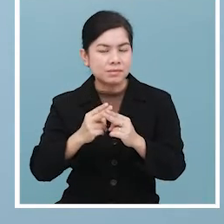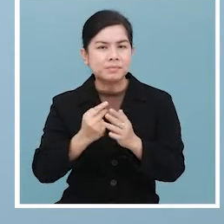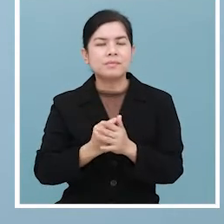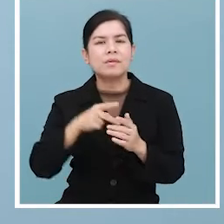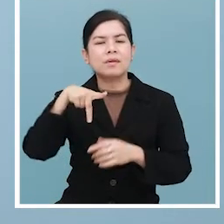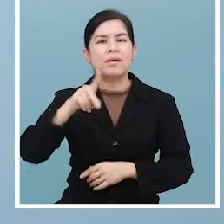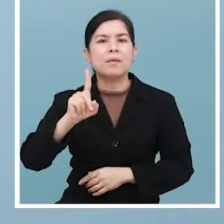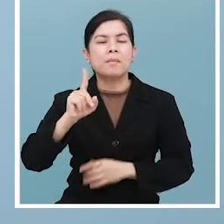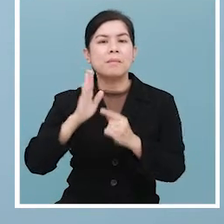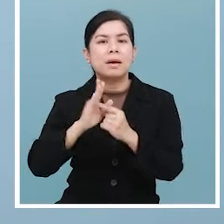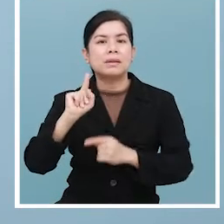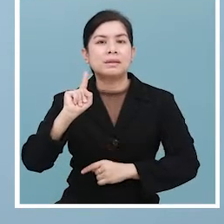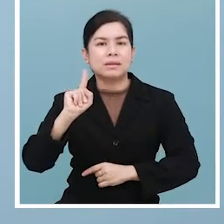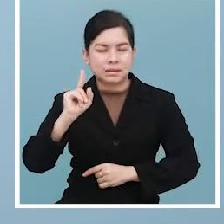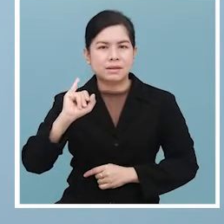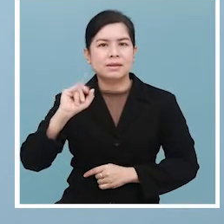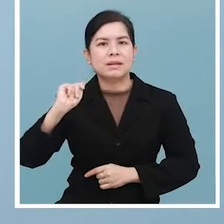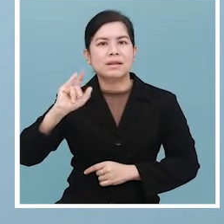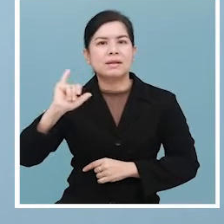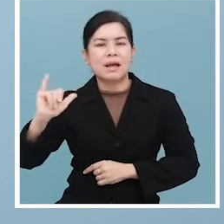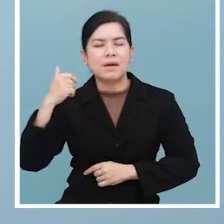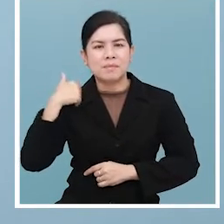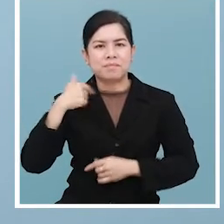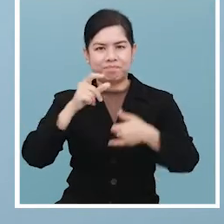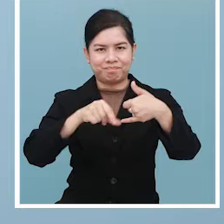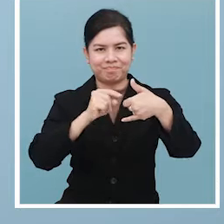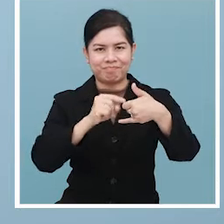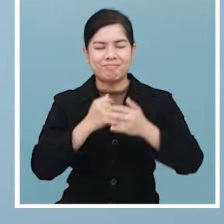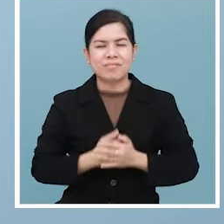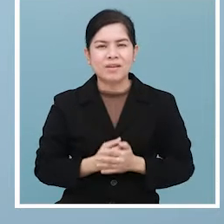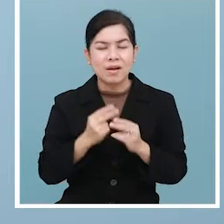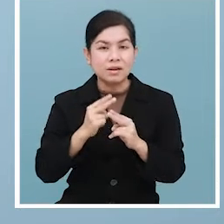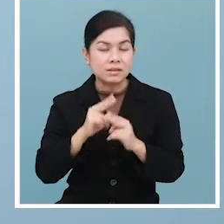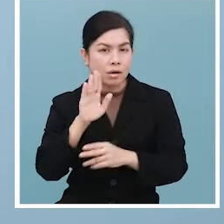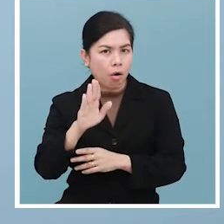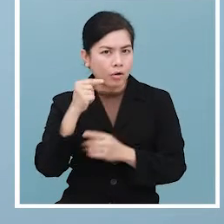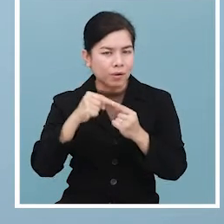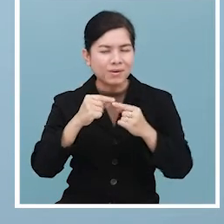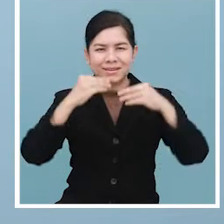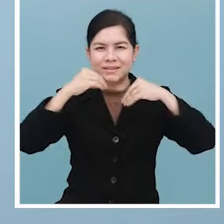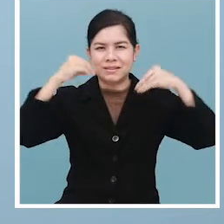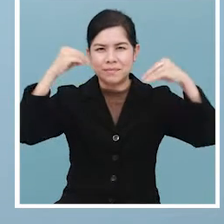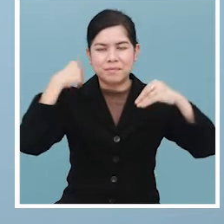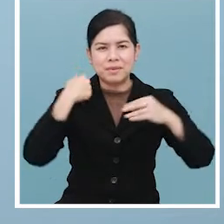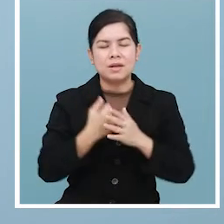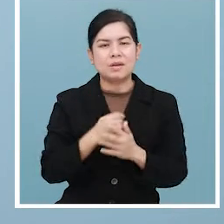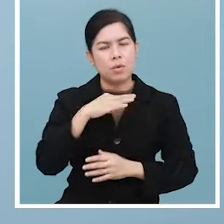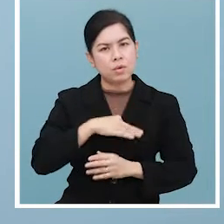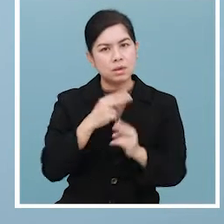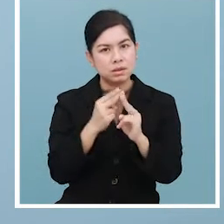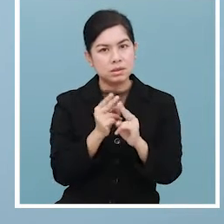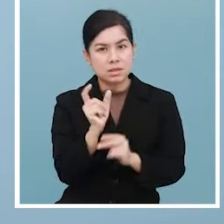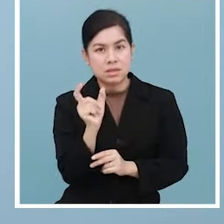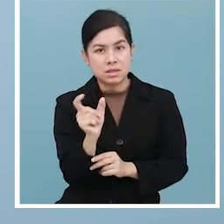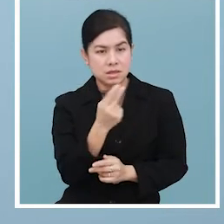ดีดีดีค่ะแพ้ฟังชื่อก็ยิ้มแล้วแต่เชื่อไหมคะว่าเราฟังชื่อของพี่ผัดไทยแล้วรู้สึกว่าดีดีดีมีแต่รอ